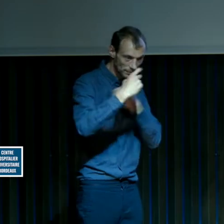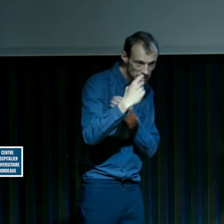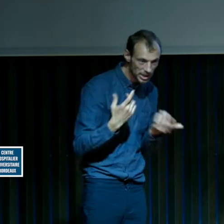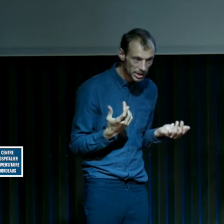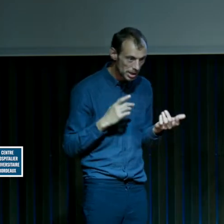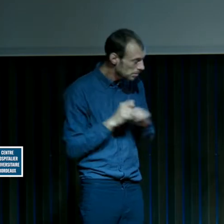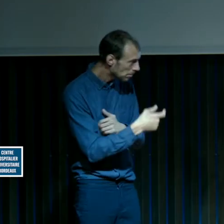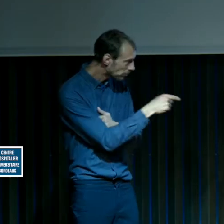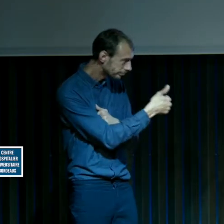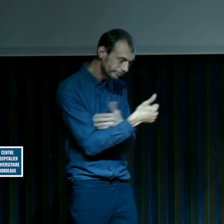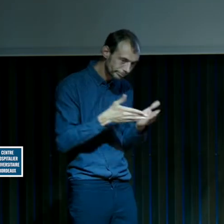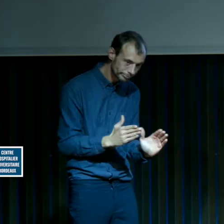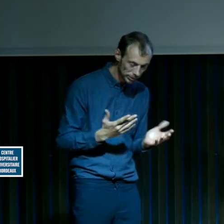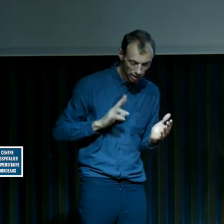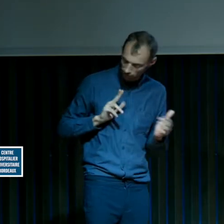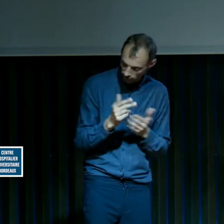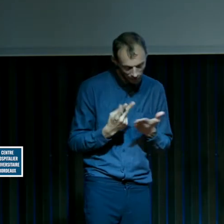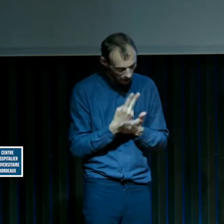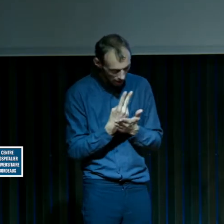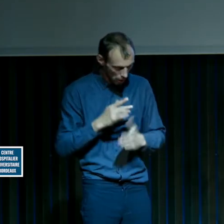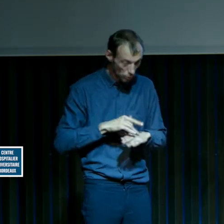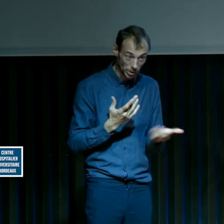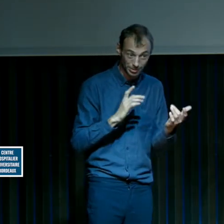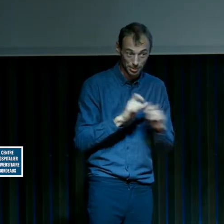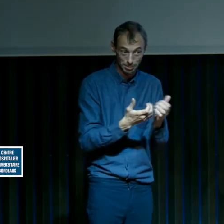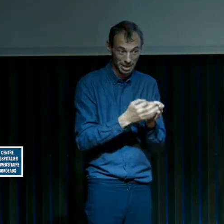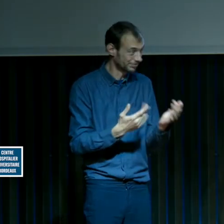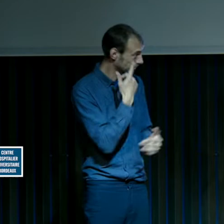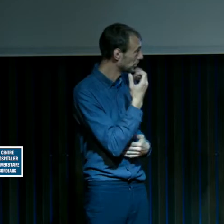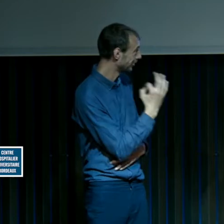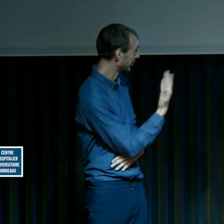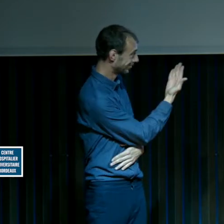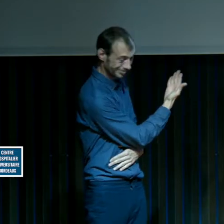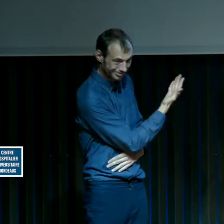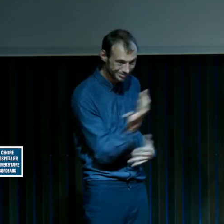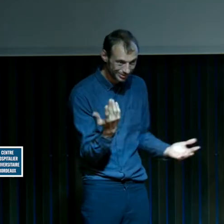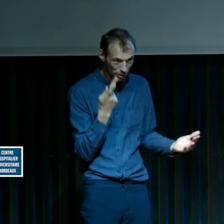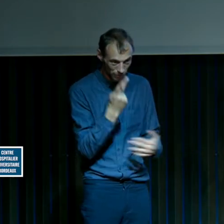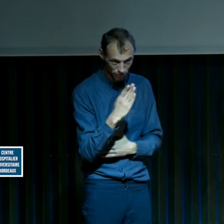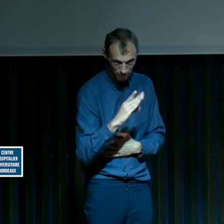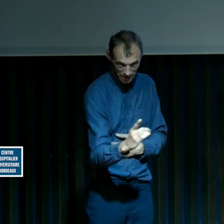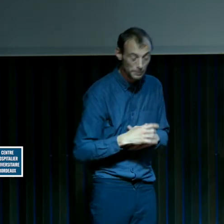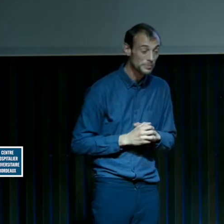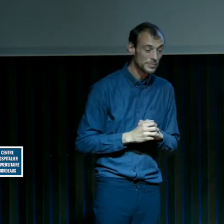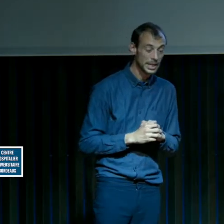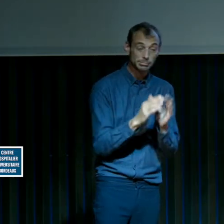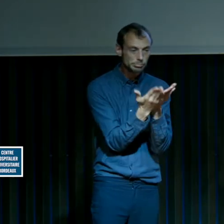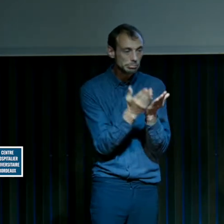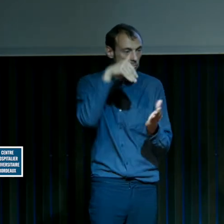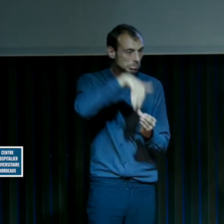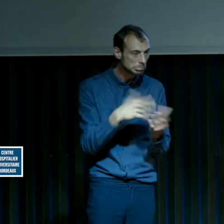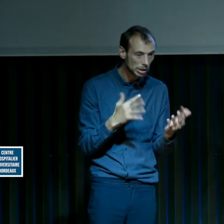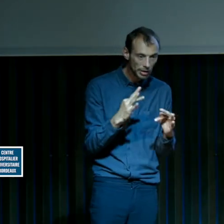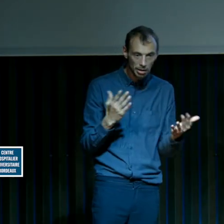vous arrive, ça deviendra cette bande dessinée qui est là devant nous. Vous y racontez tout votre